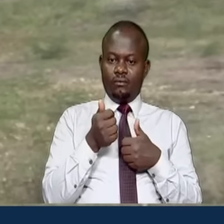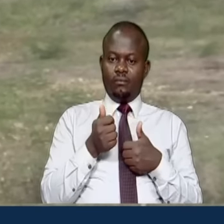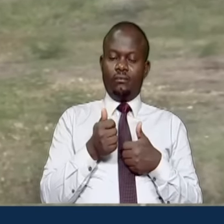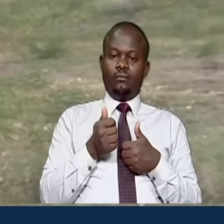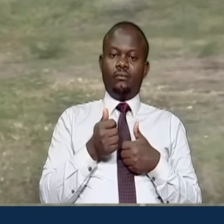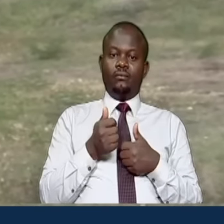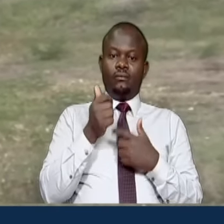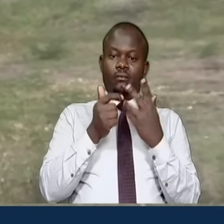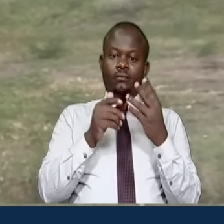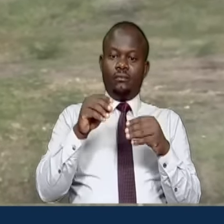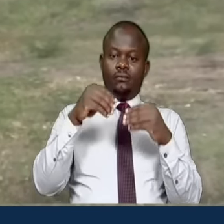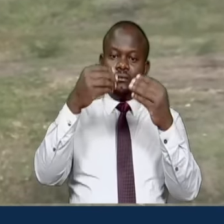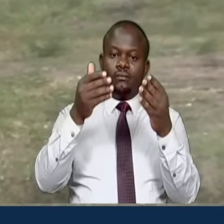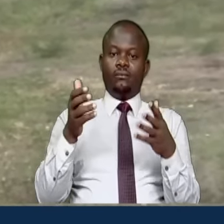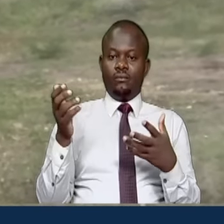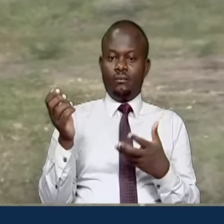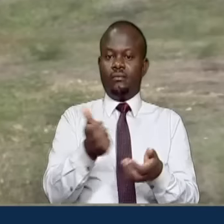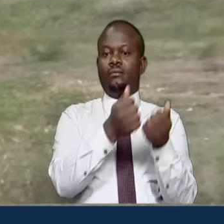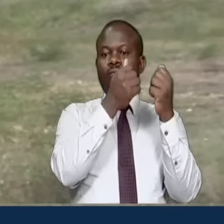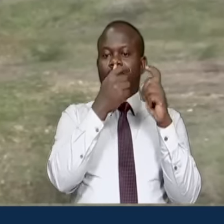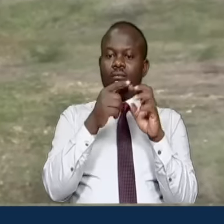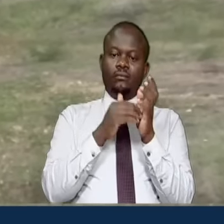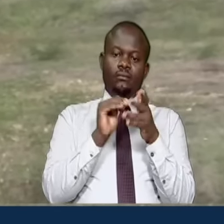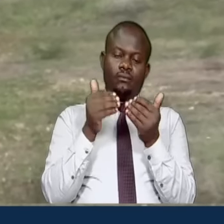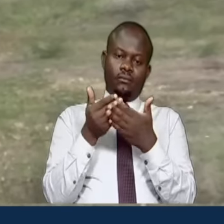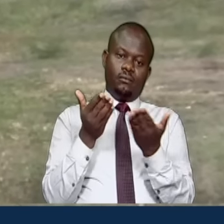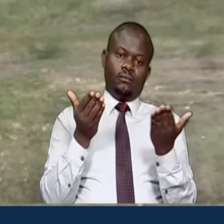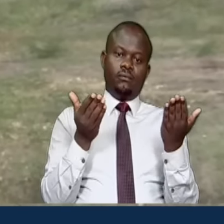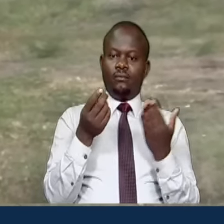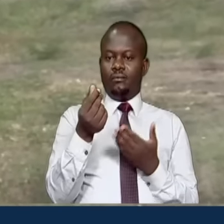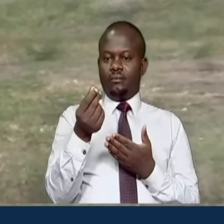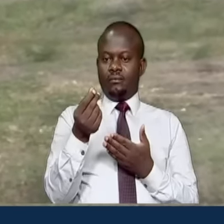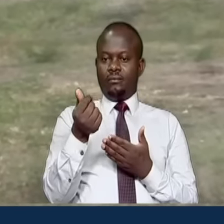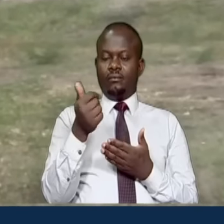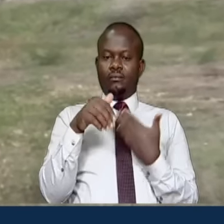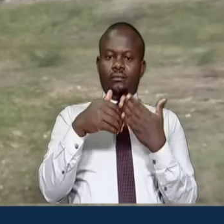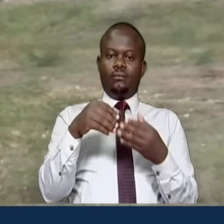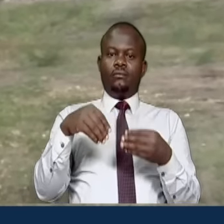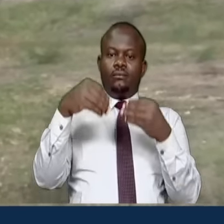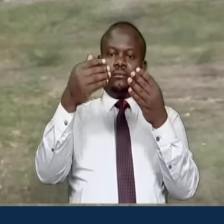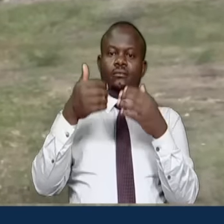ingwate uba watanze bayijyana kandi waruye amafaranga baguhaye